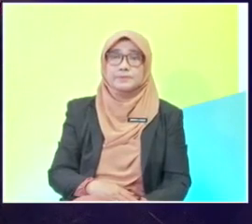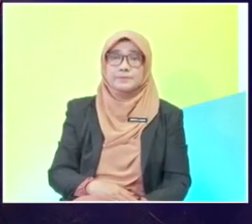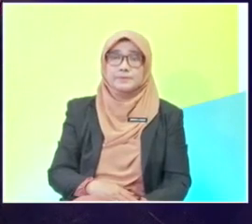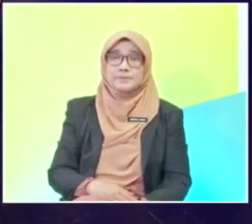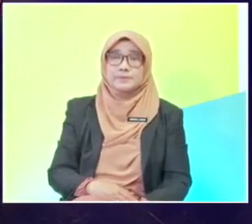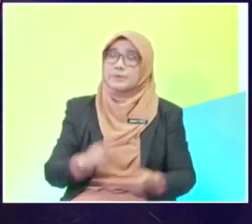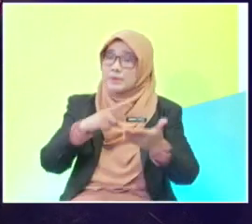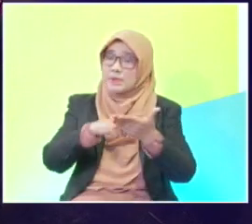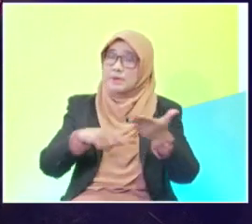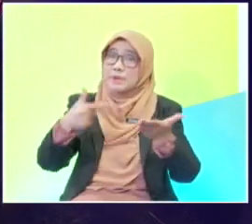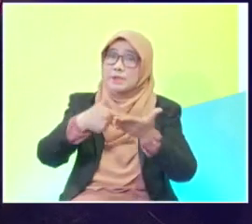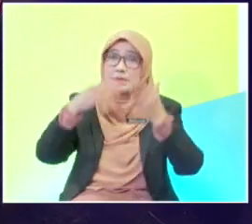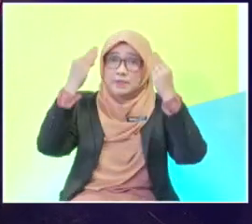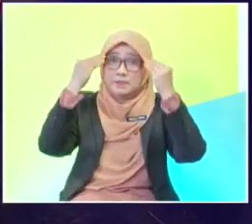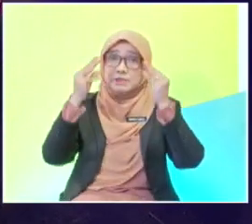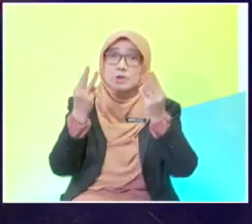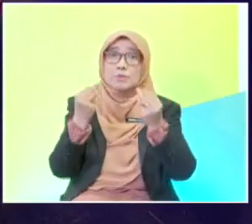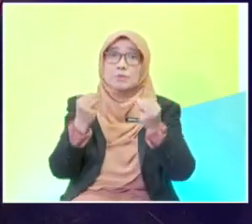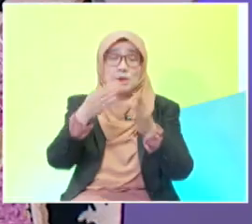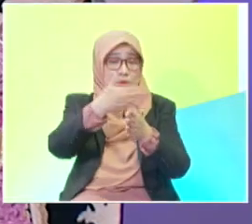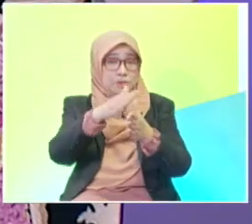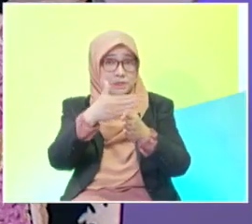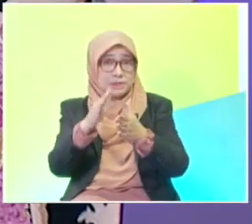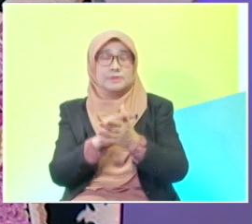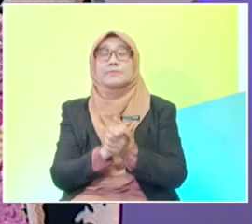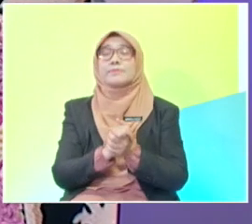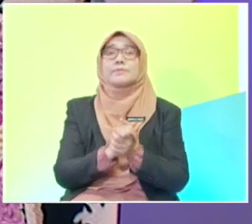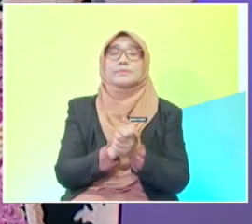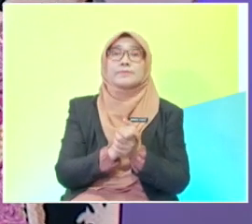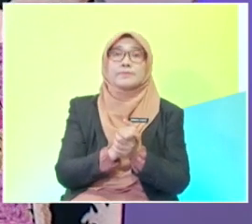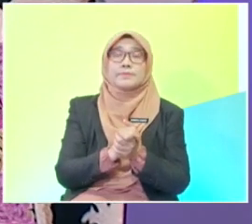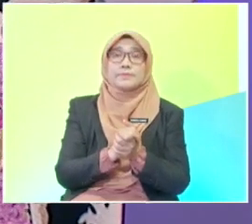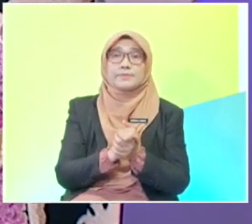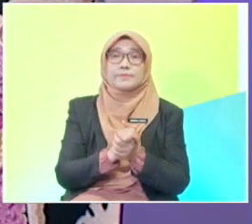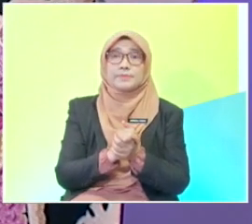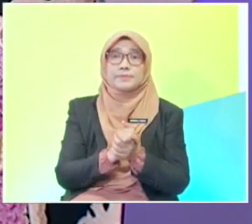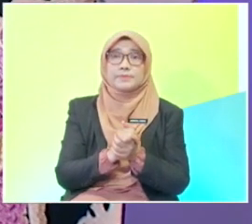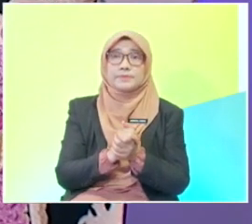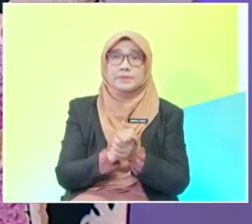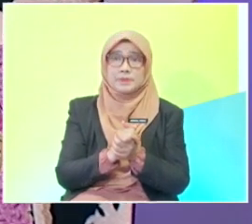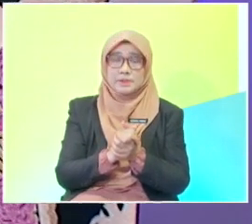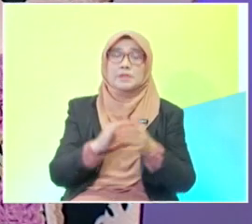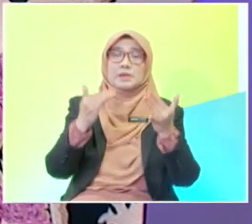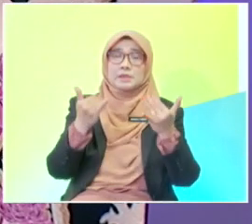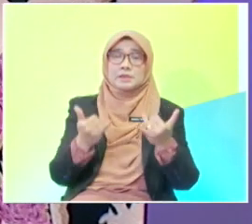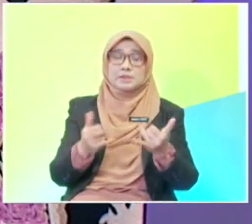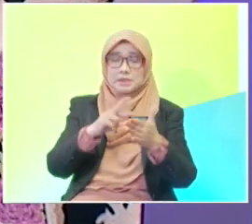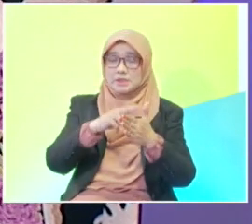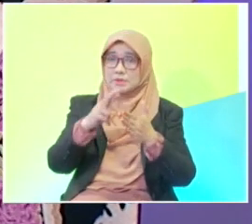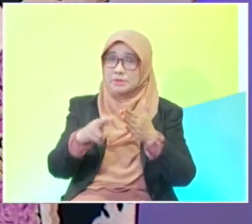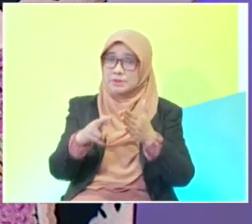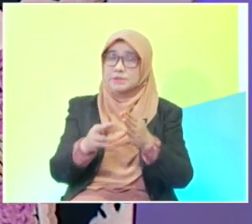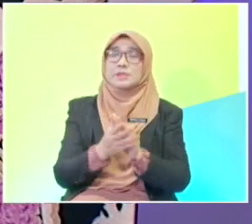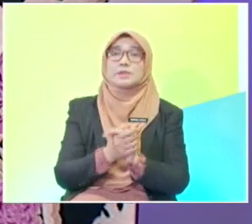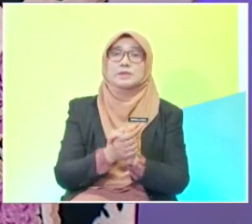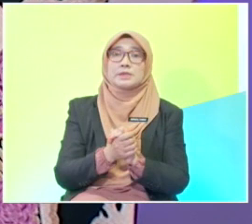lagi yang cikgu ingin kongsikan mengenai pertahanan badan cikgu? Okey, baik. Dekat sini cikgu nak buat kesimpulan ringkas berkenaan dengan